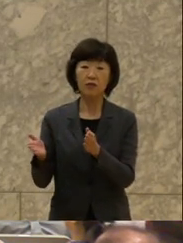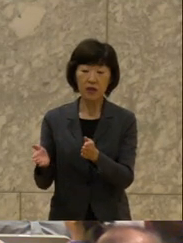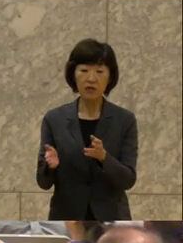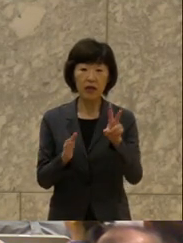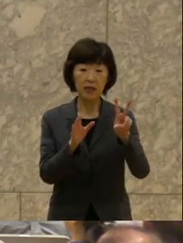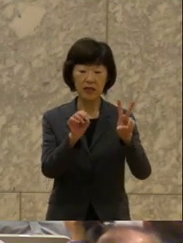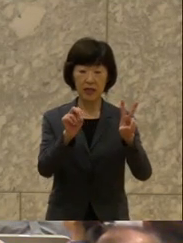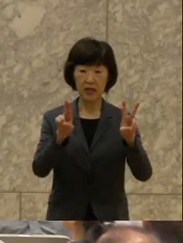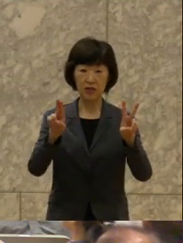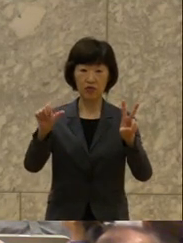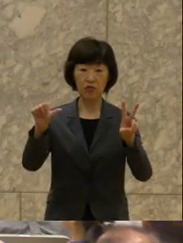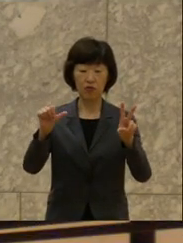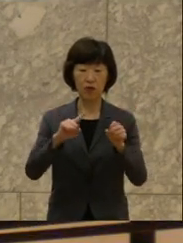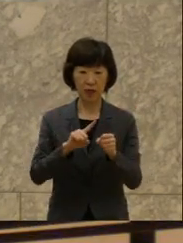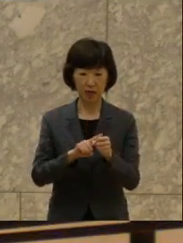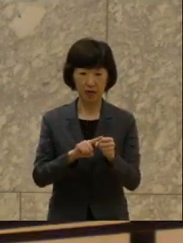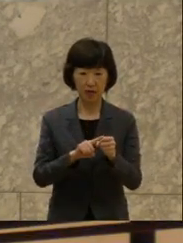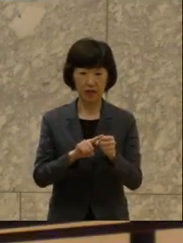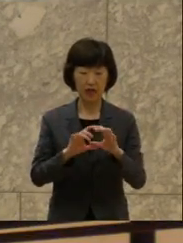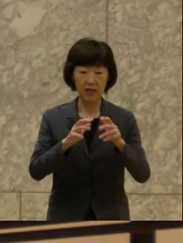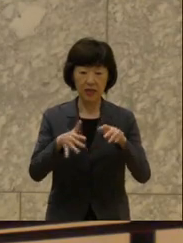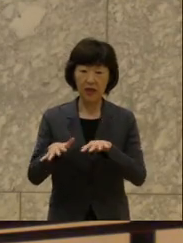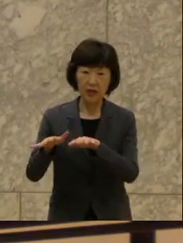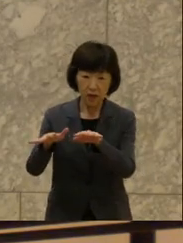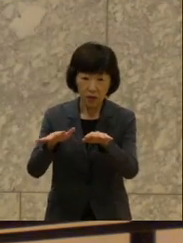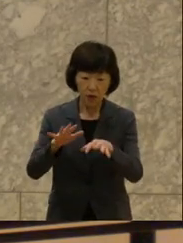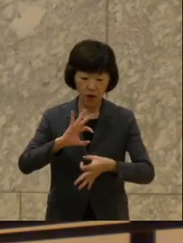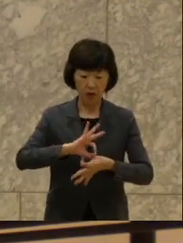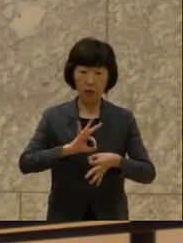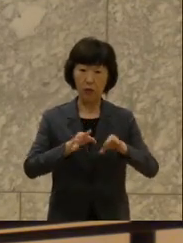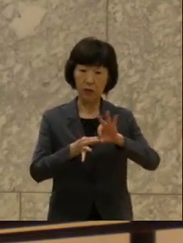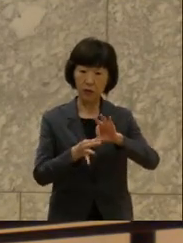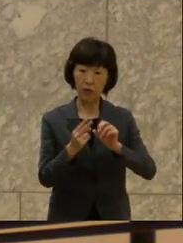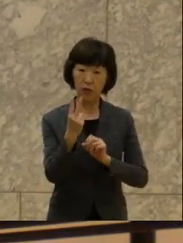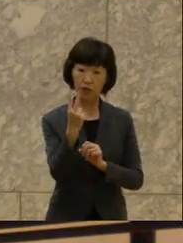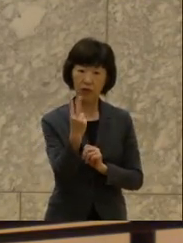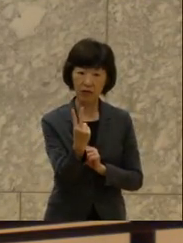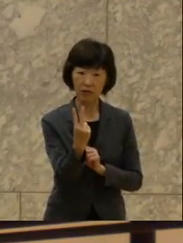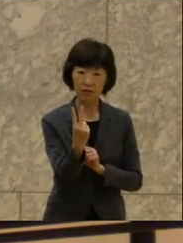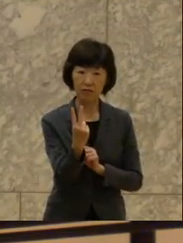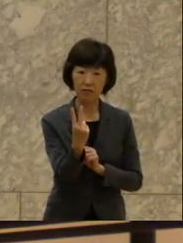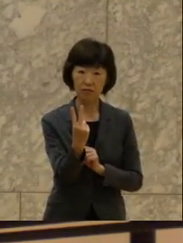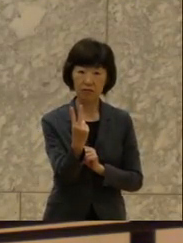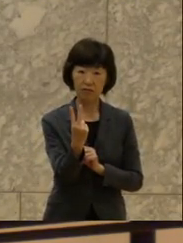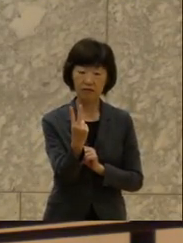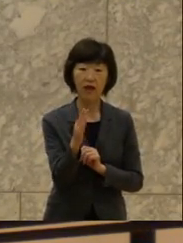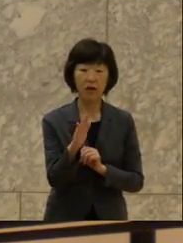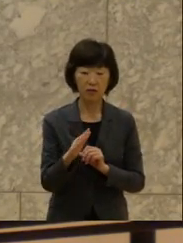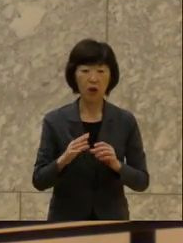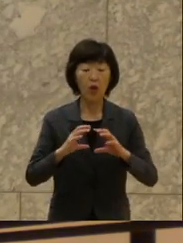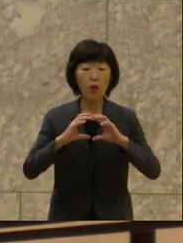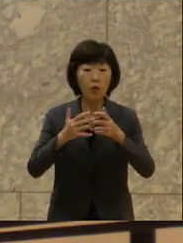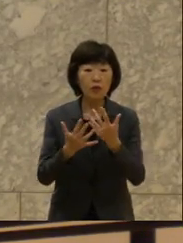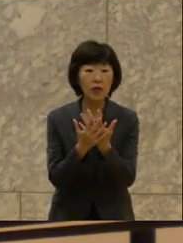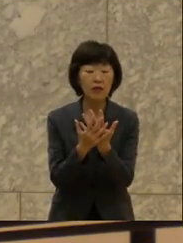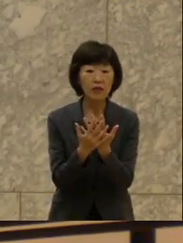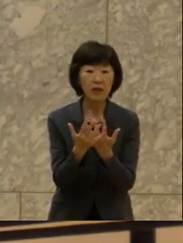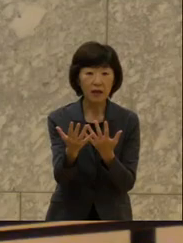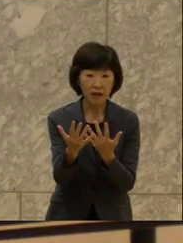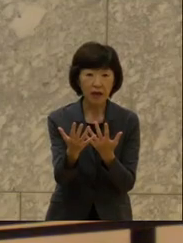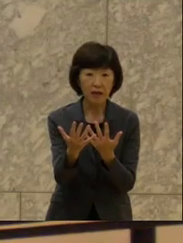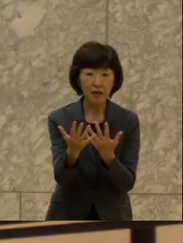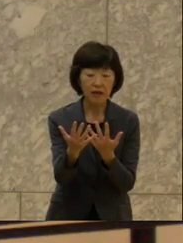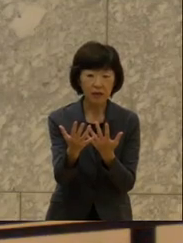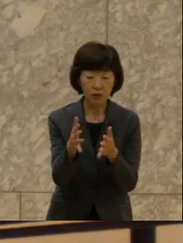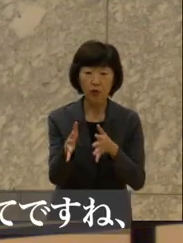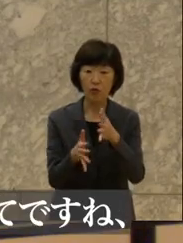先ほどからありますように世界陸上がありそしてデフリンピックが東京にやってくるわけですけれども国際大会が国際